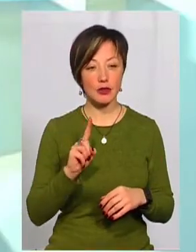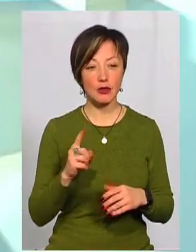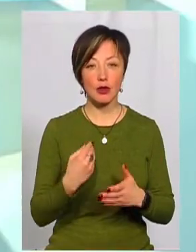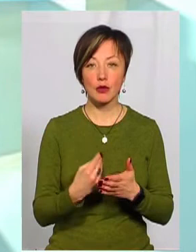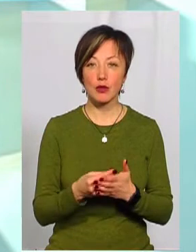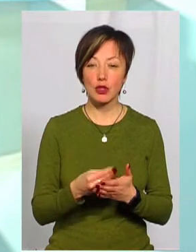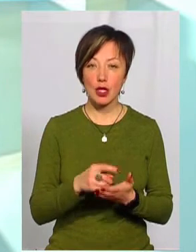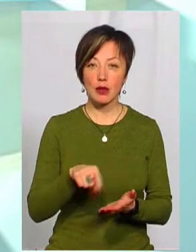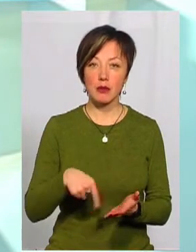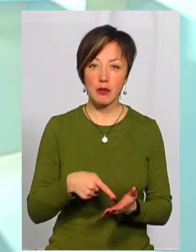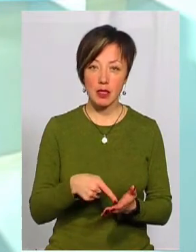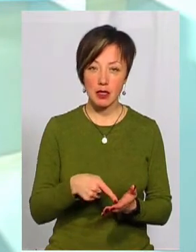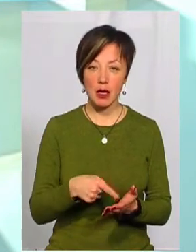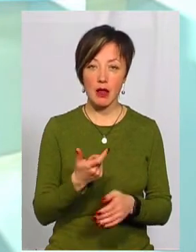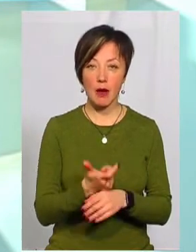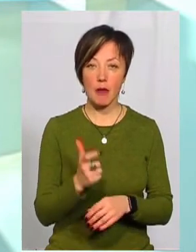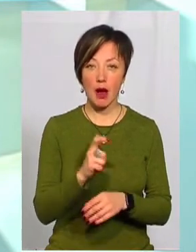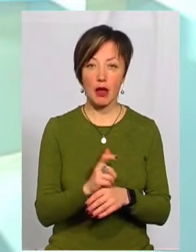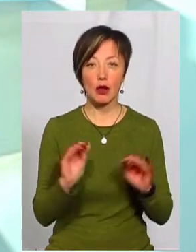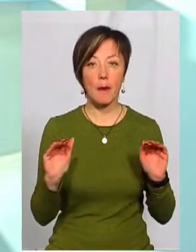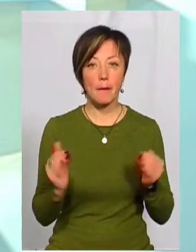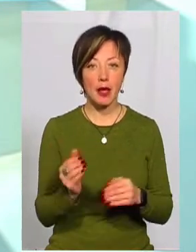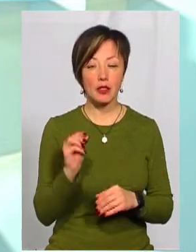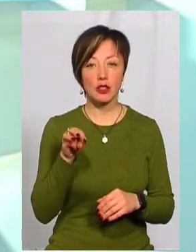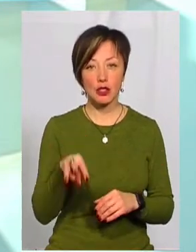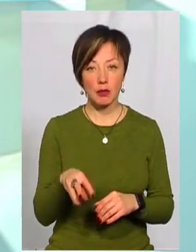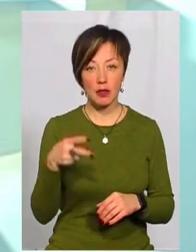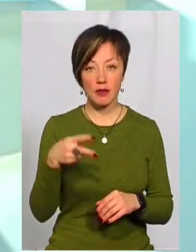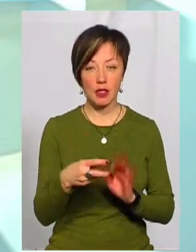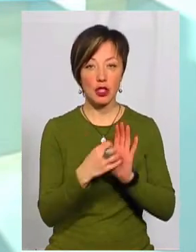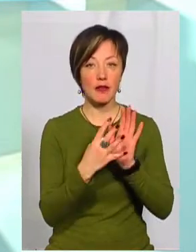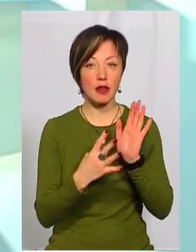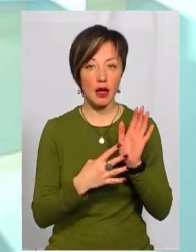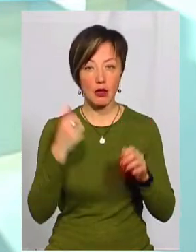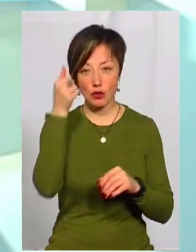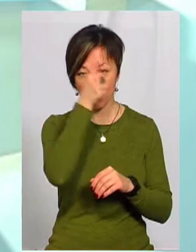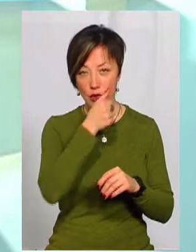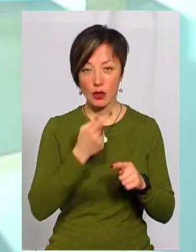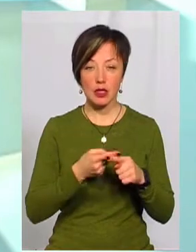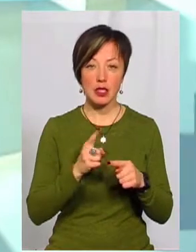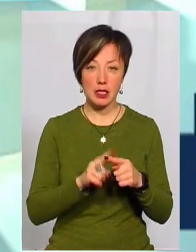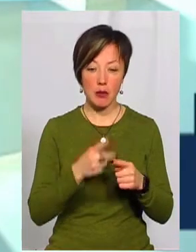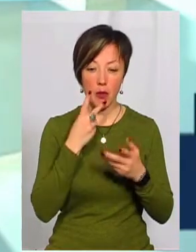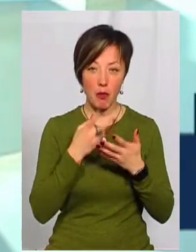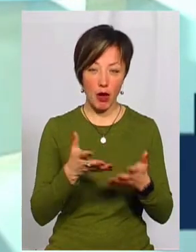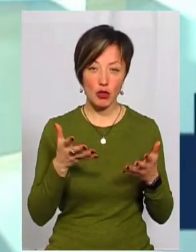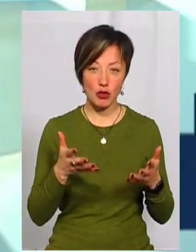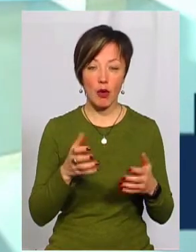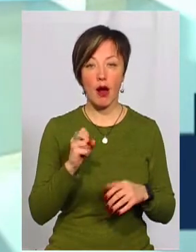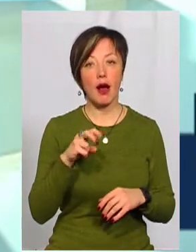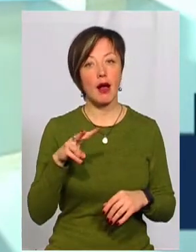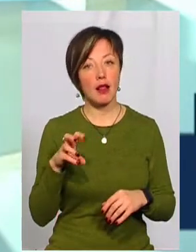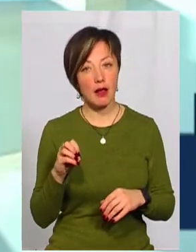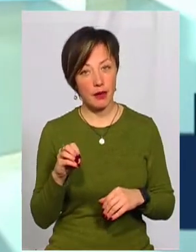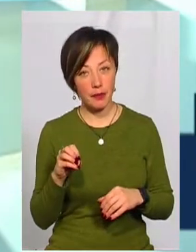бюджет міста набагато менший, ніж у 2019 році, це ми суттєво бачимо. Ось,